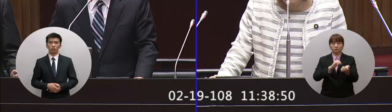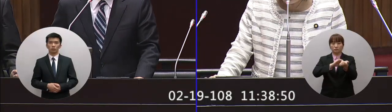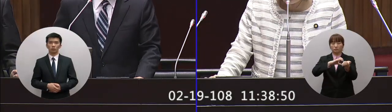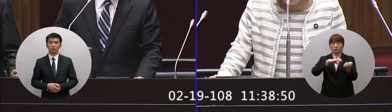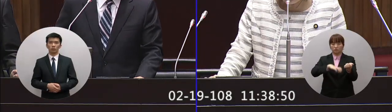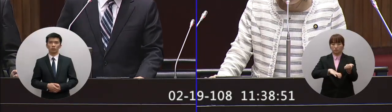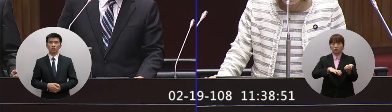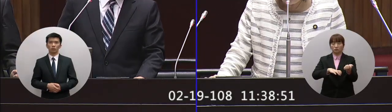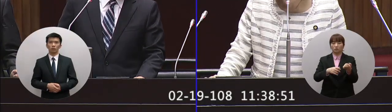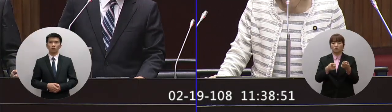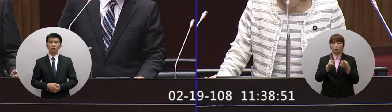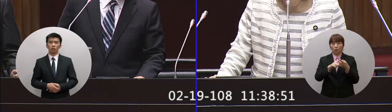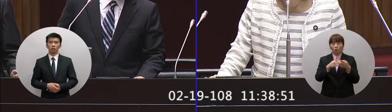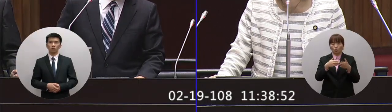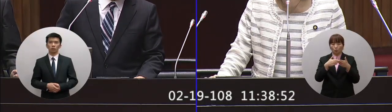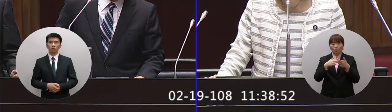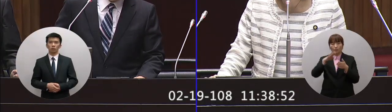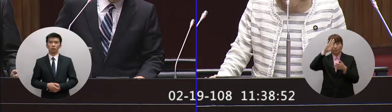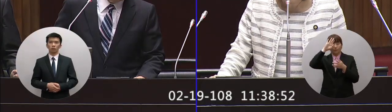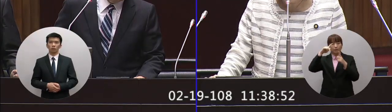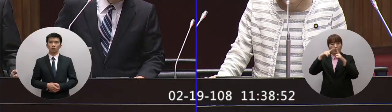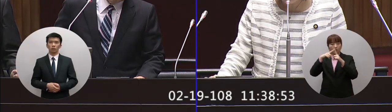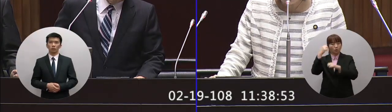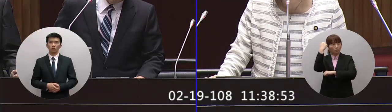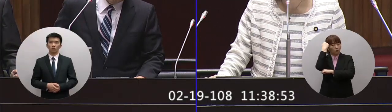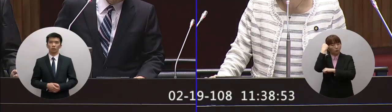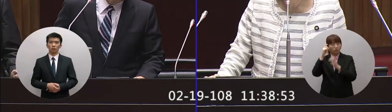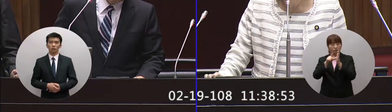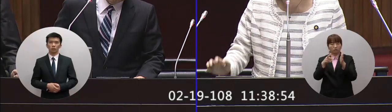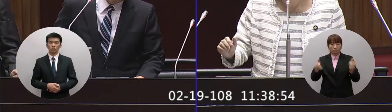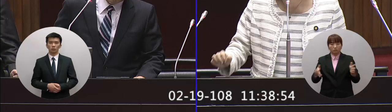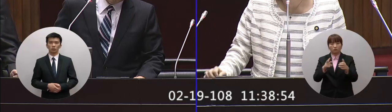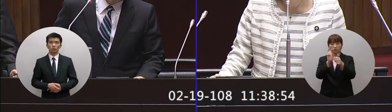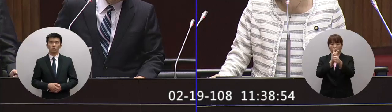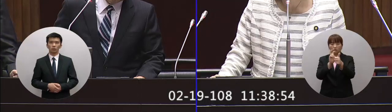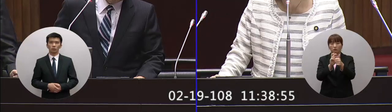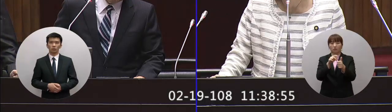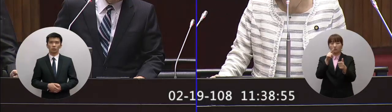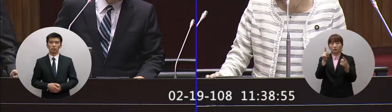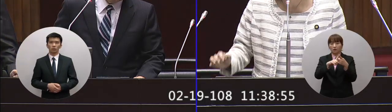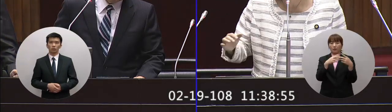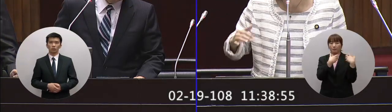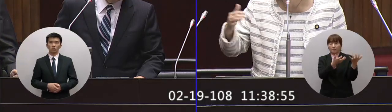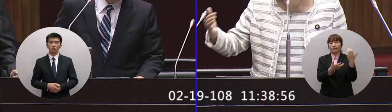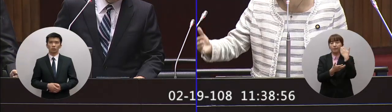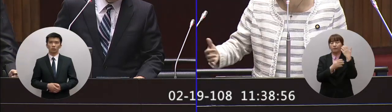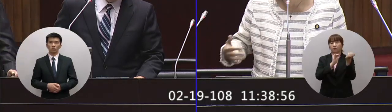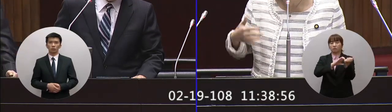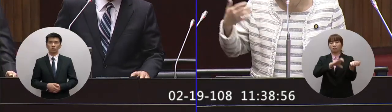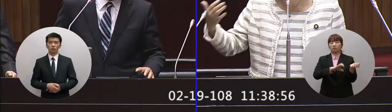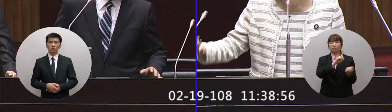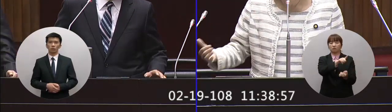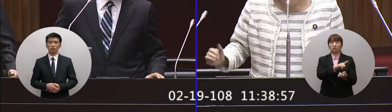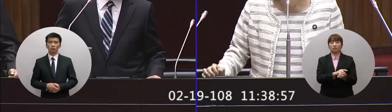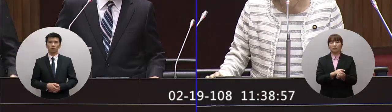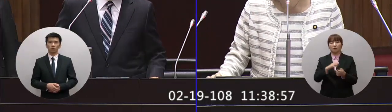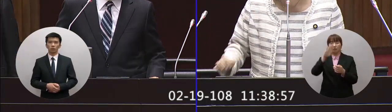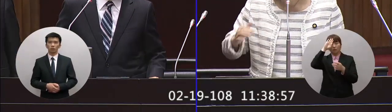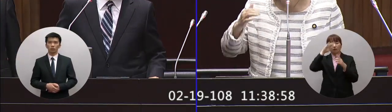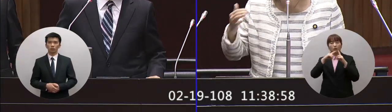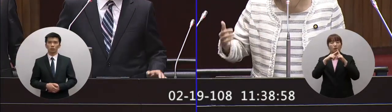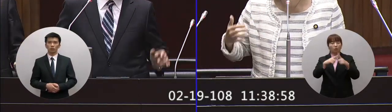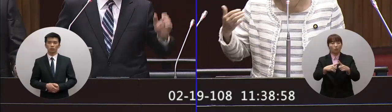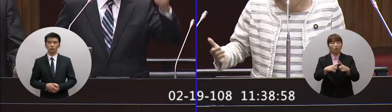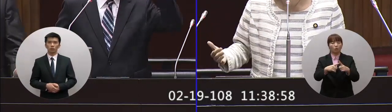院应该要把病患住院期间的照顾视为他的责任之一，然后因为病人到了医院